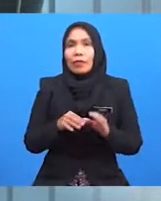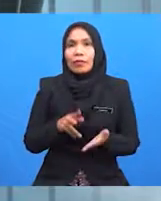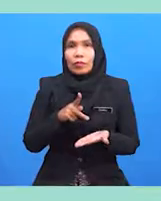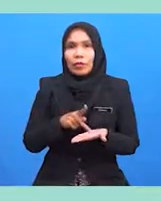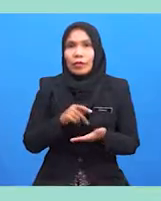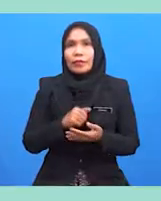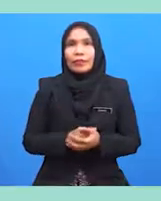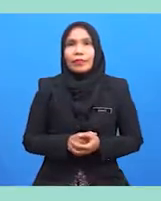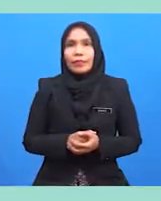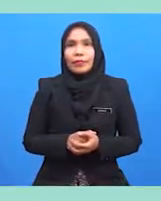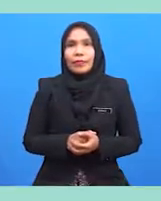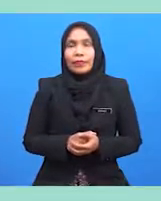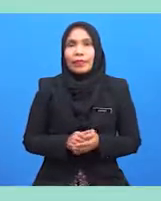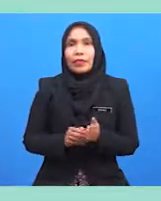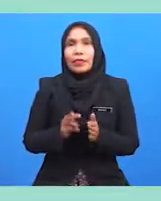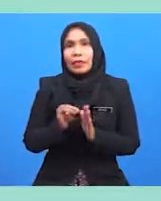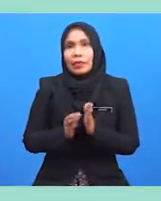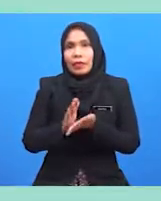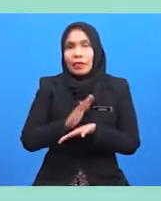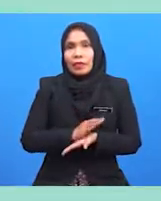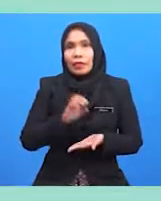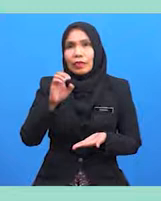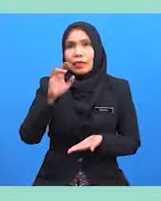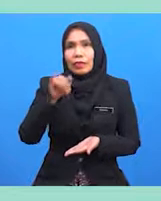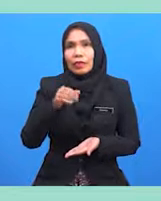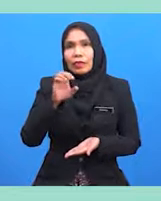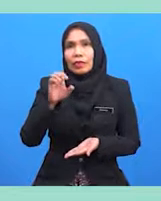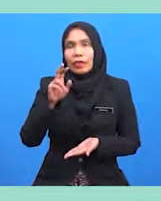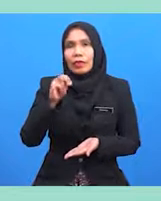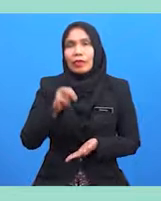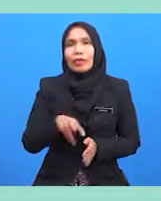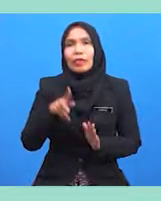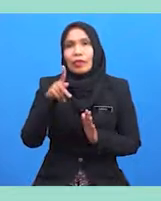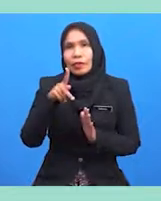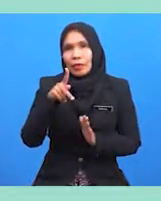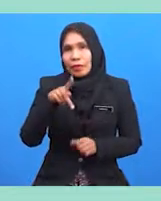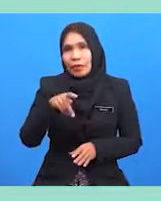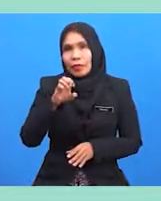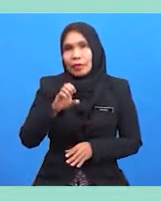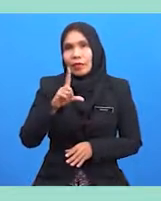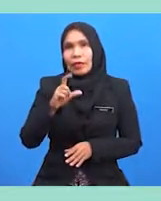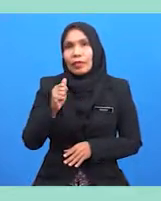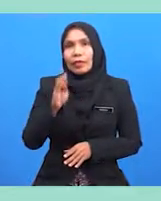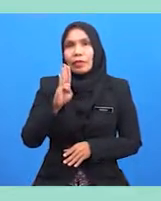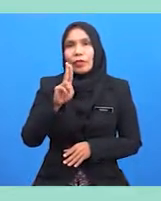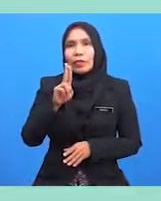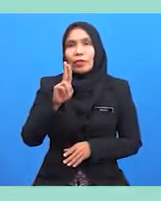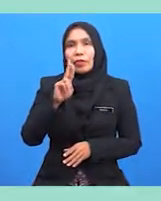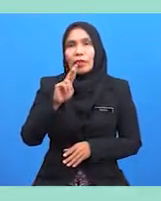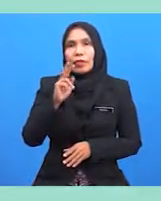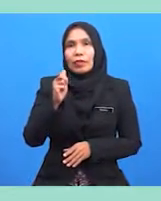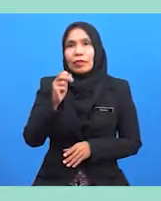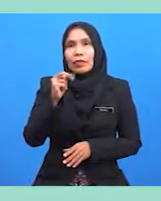kerajaan dengan menjadi ejen pelaburan kerajaan di luar negara.